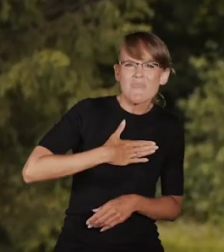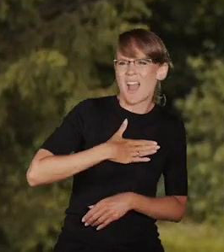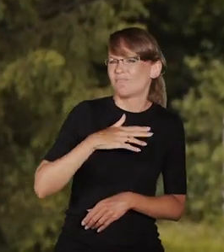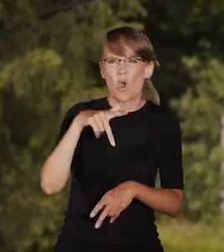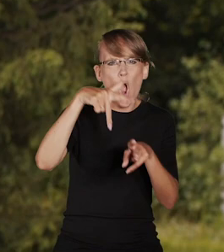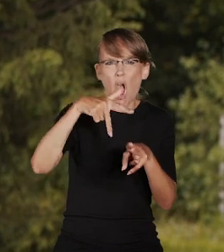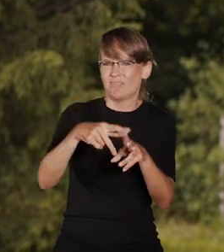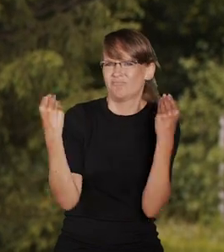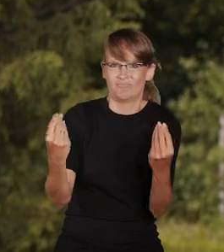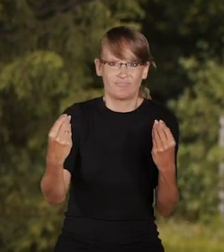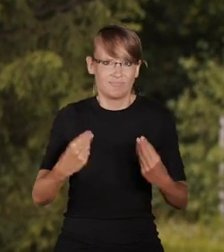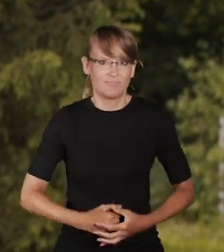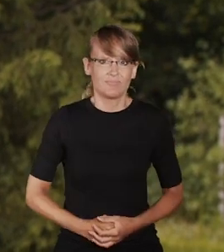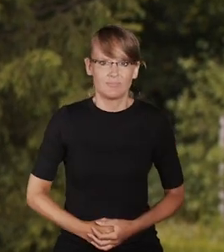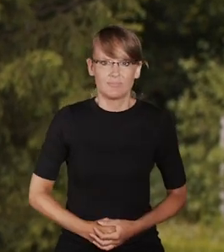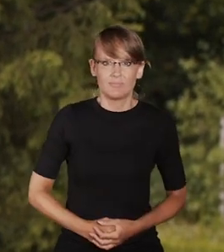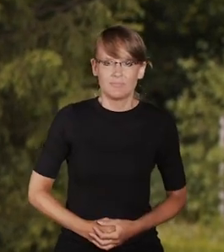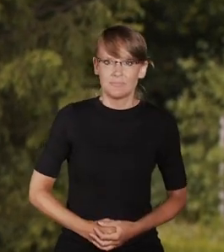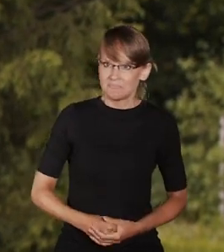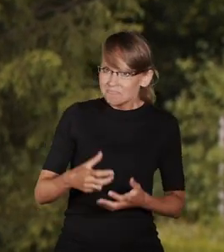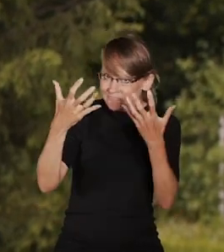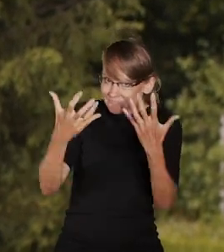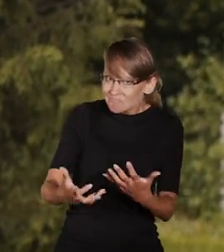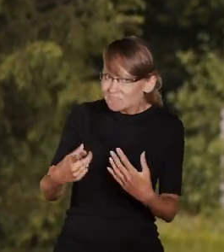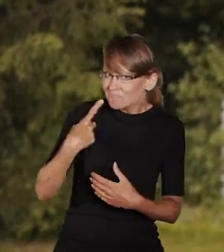nie rozumiem! Na plac! Na plac!